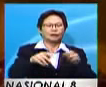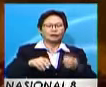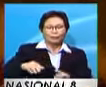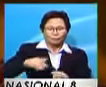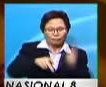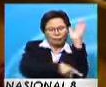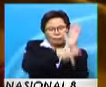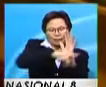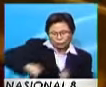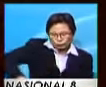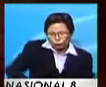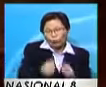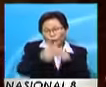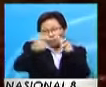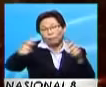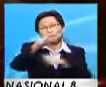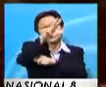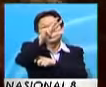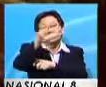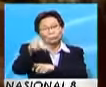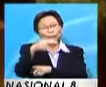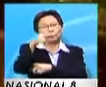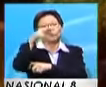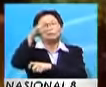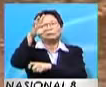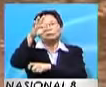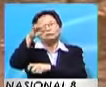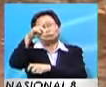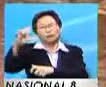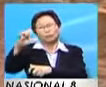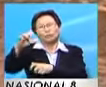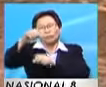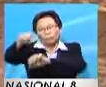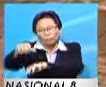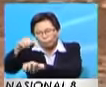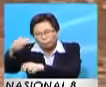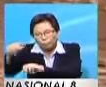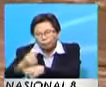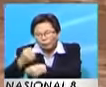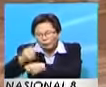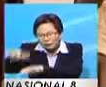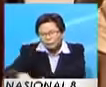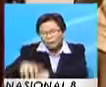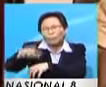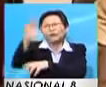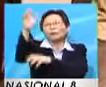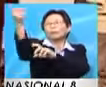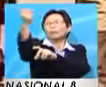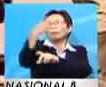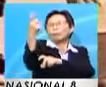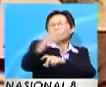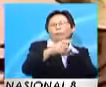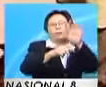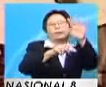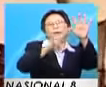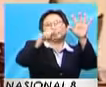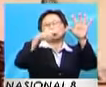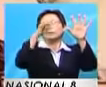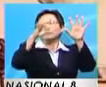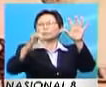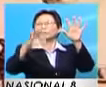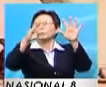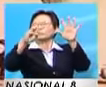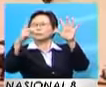dapat 3127 pekebun kecil sawitplus sendirian yang mau setelah dan sawit seluas